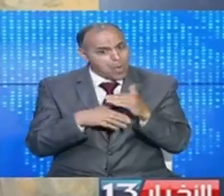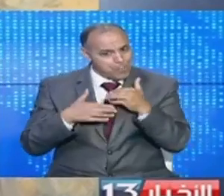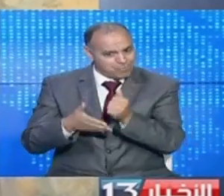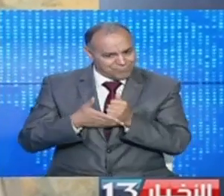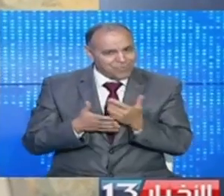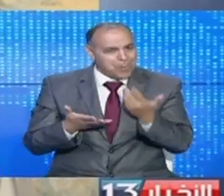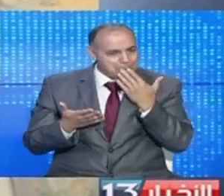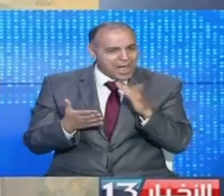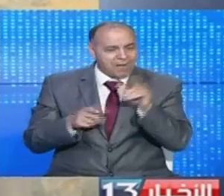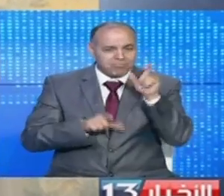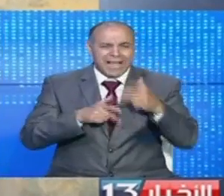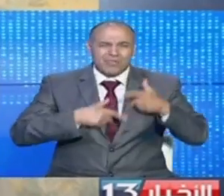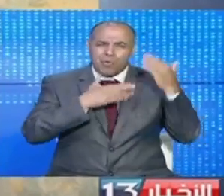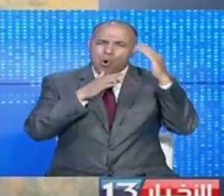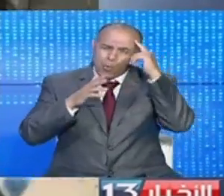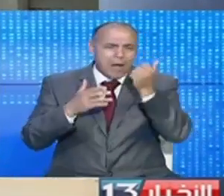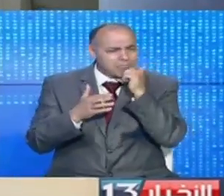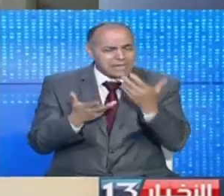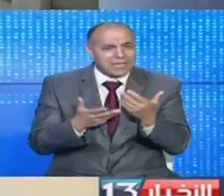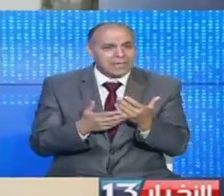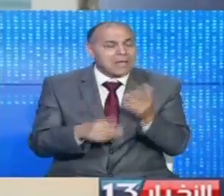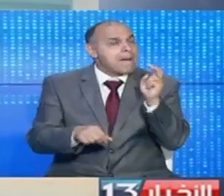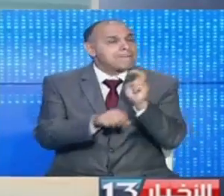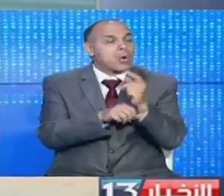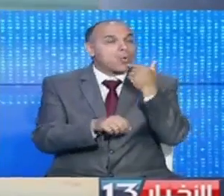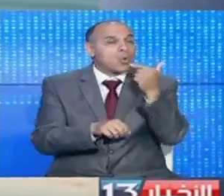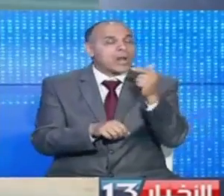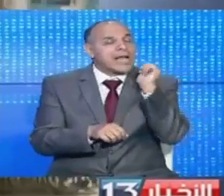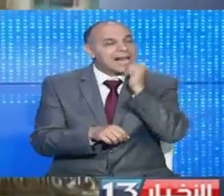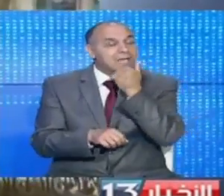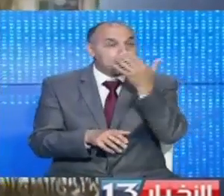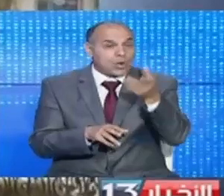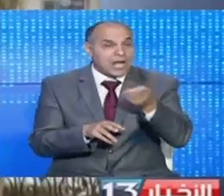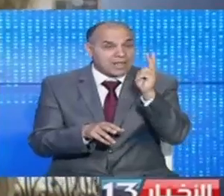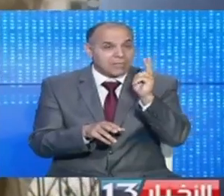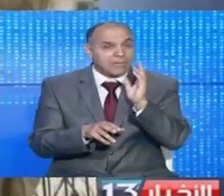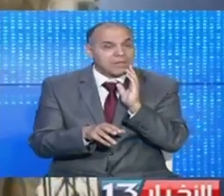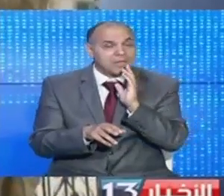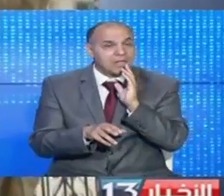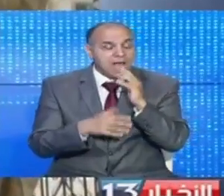احنا المهاجرين ساعدهم برشا. ويبقى مع ذلك للعيد اكثر